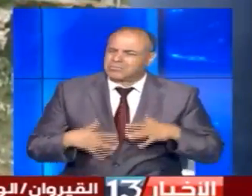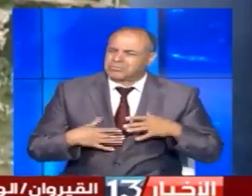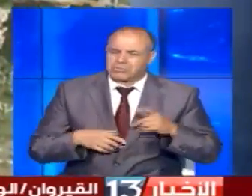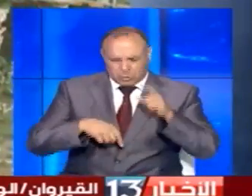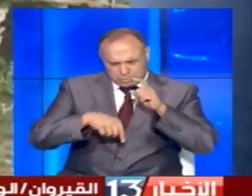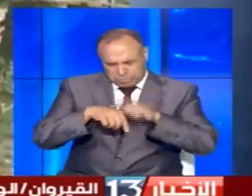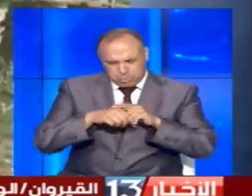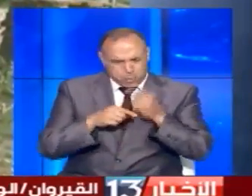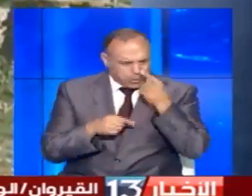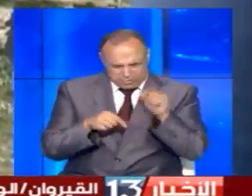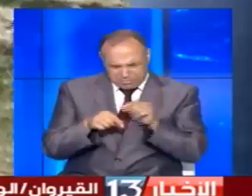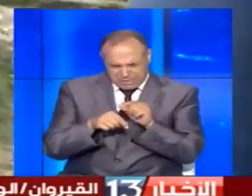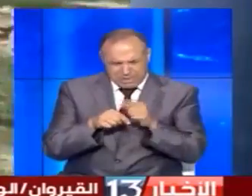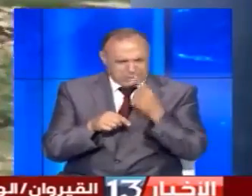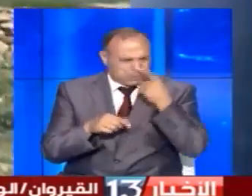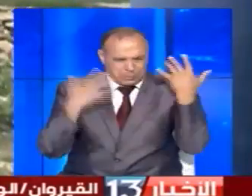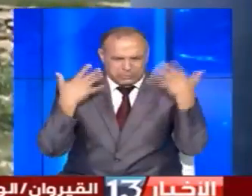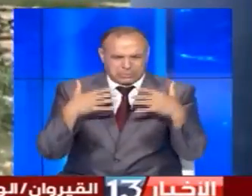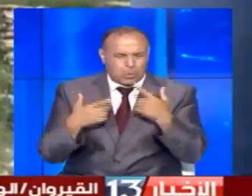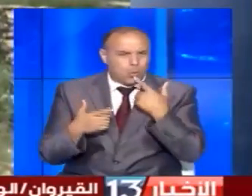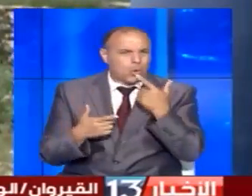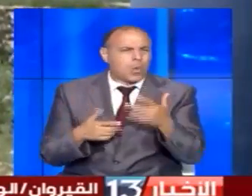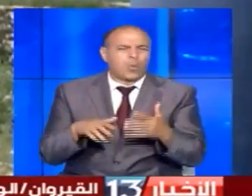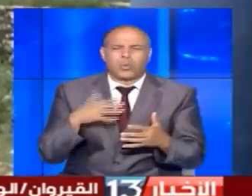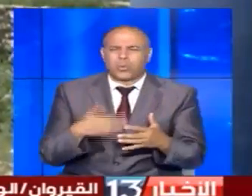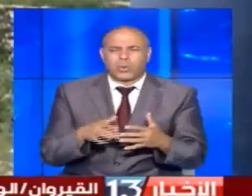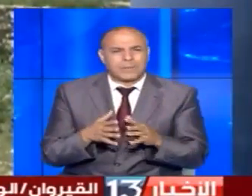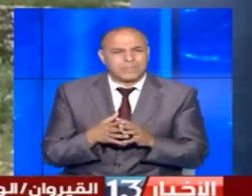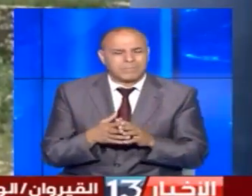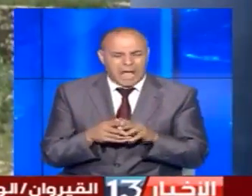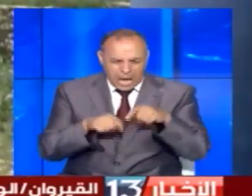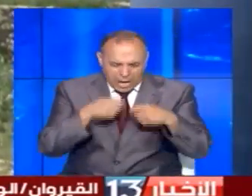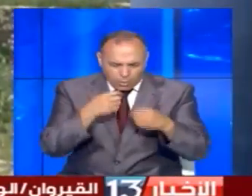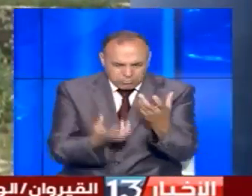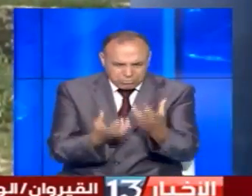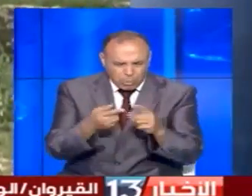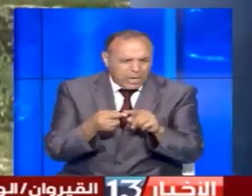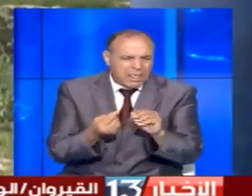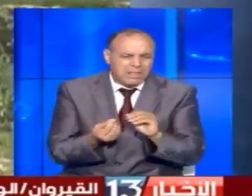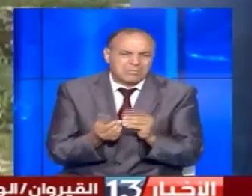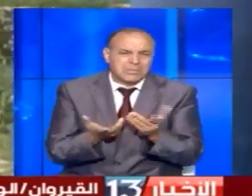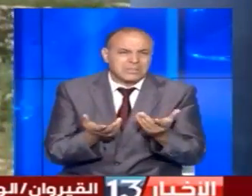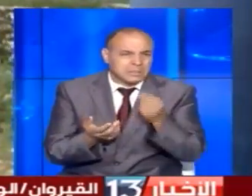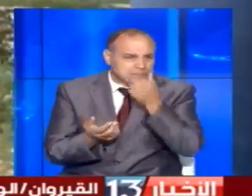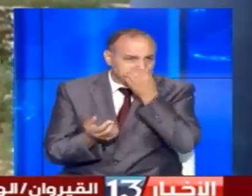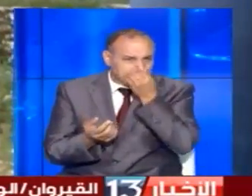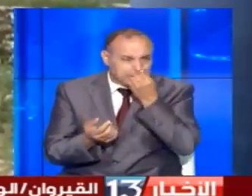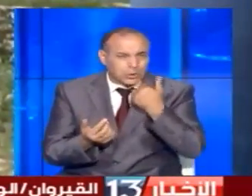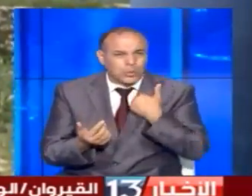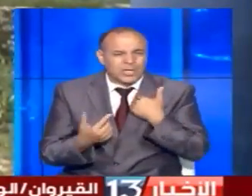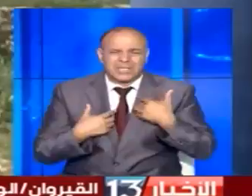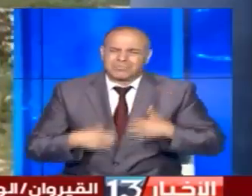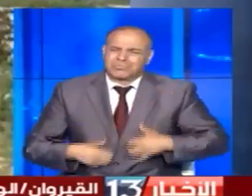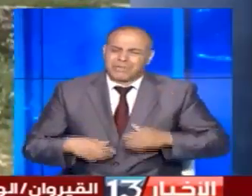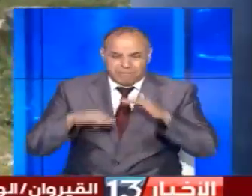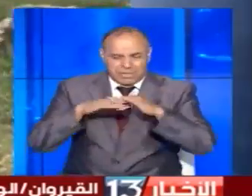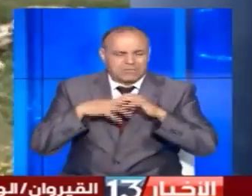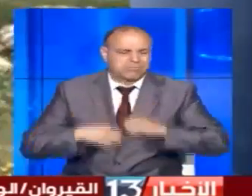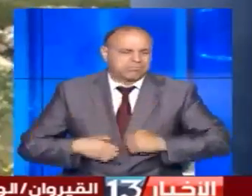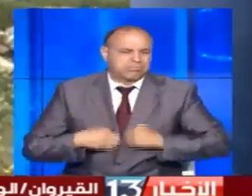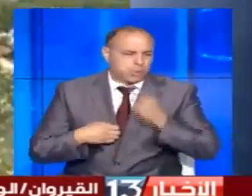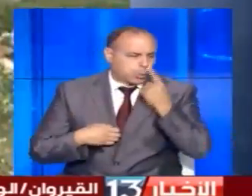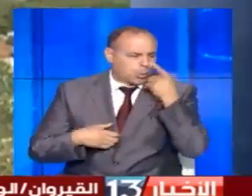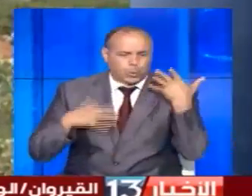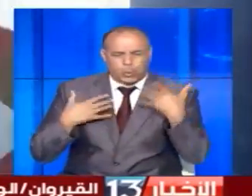الوشواش والذبان والريحة، كده تولي ريحة متاع كوشتي ولا متاع وشواشة تقلقنا في الليل